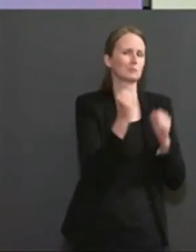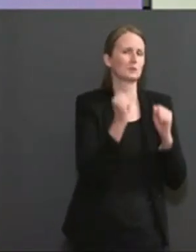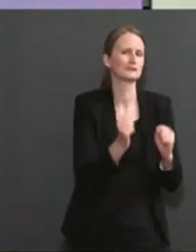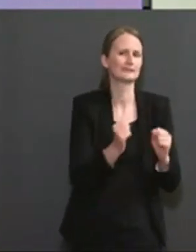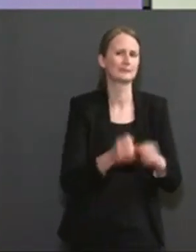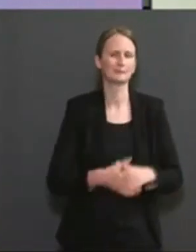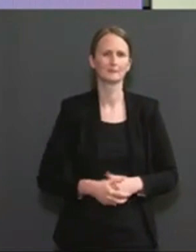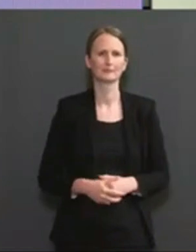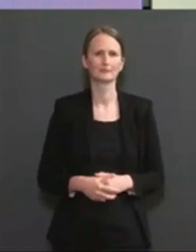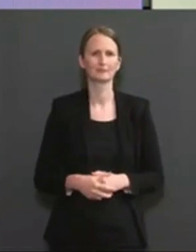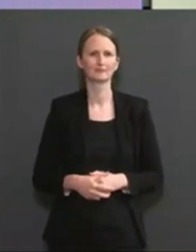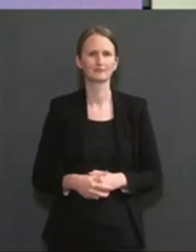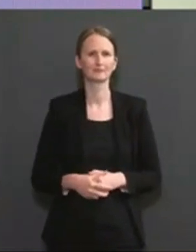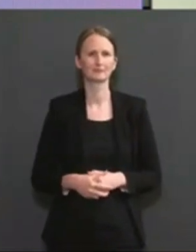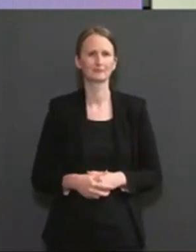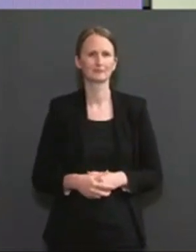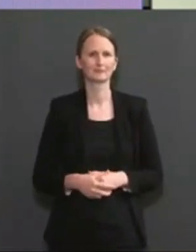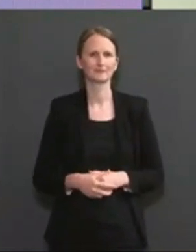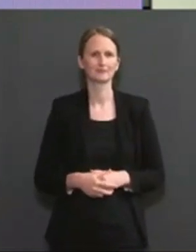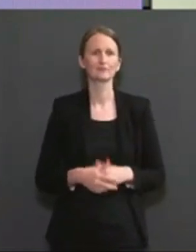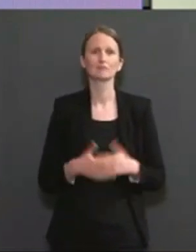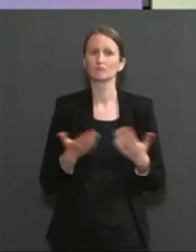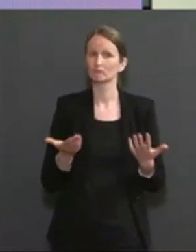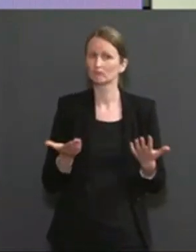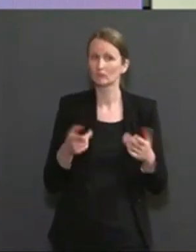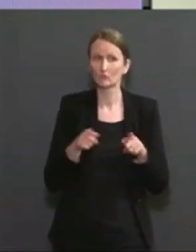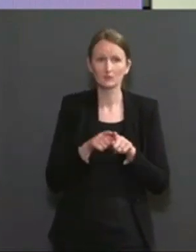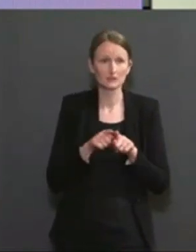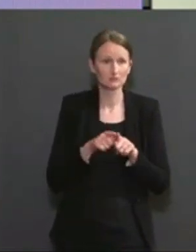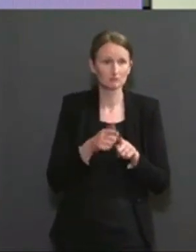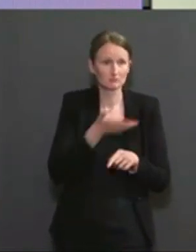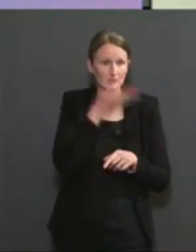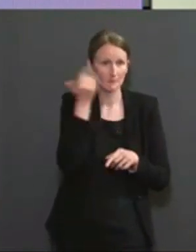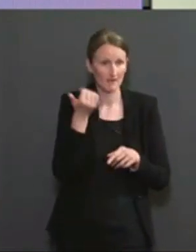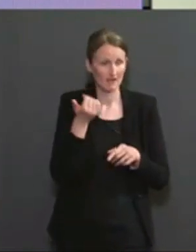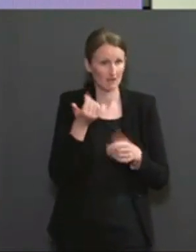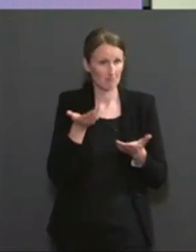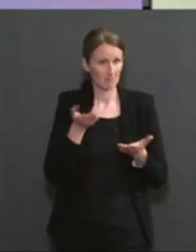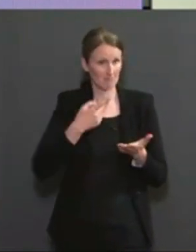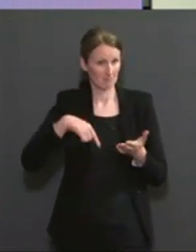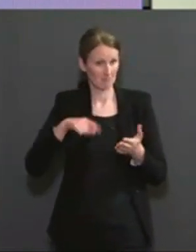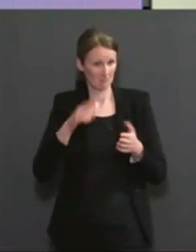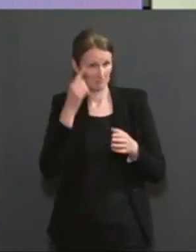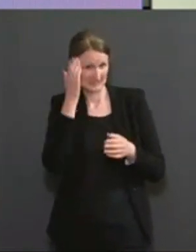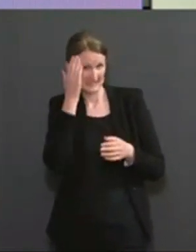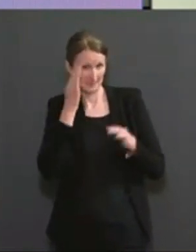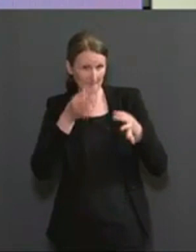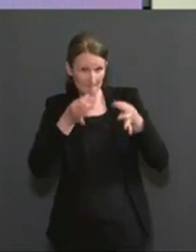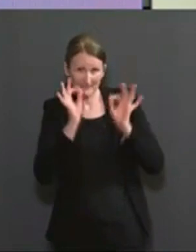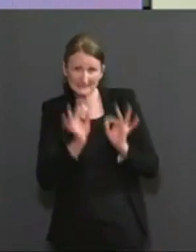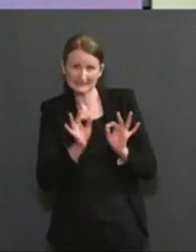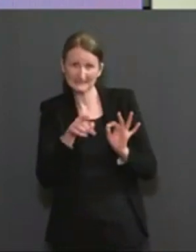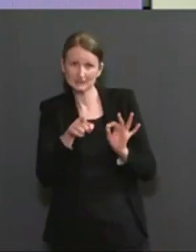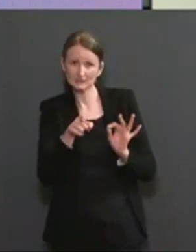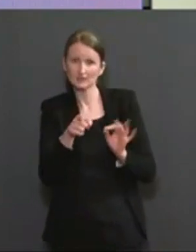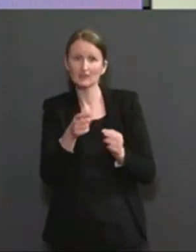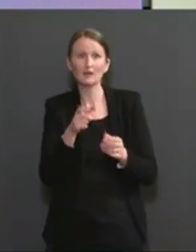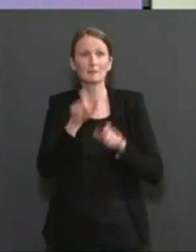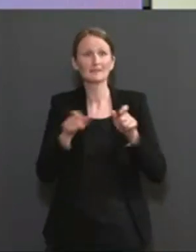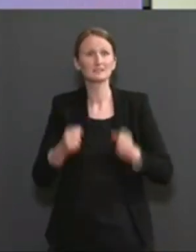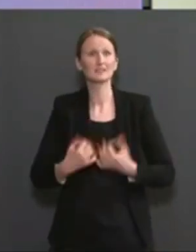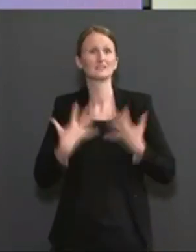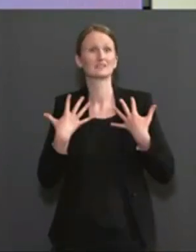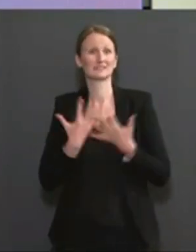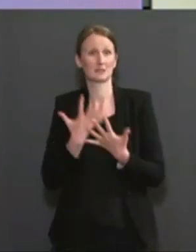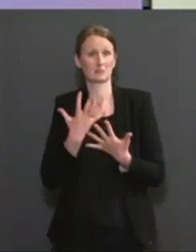établir. On ne connaît pas encore exactement le pourcentage de personnes qui présentent ce type de symptômes, ni combien de temps éventuellement